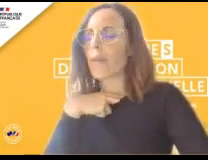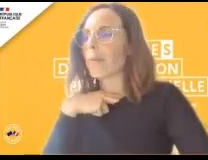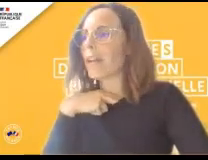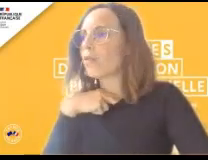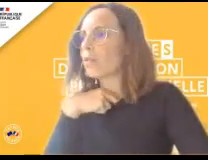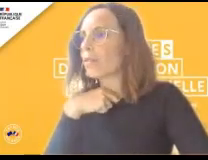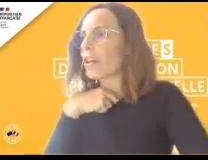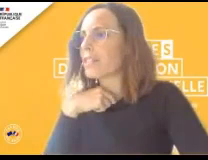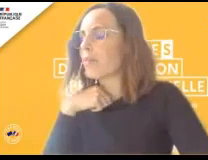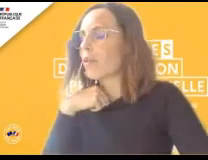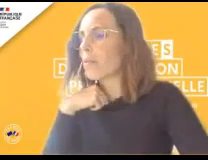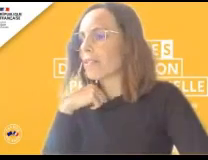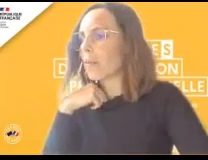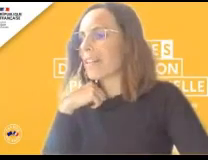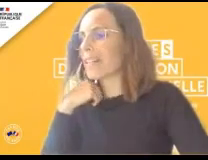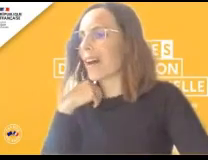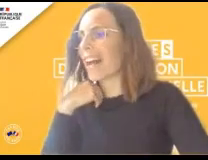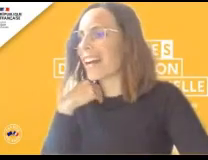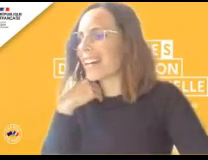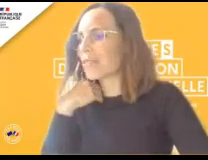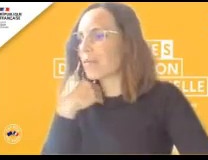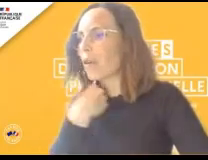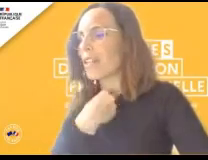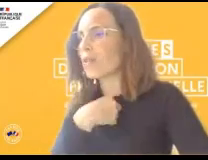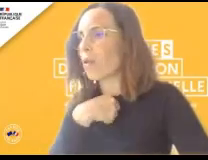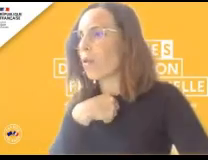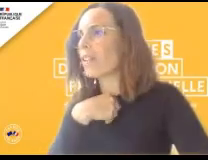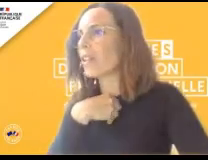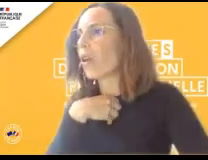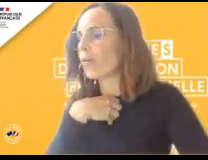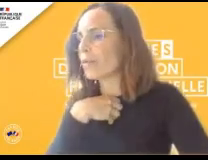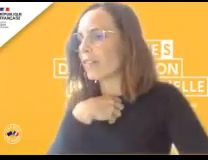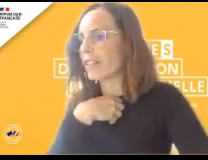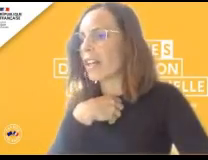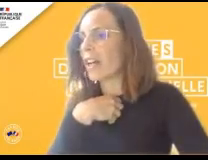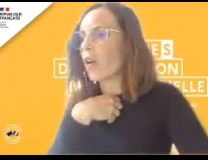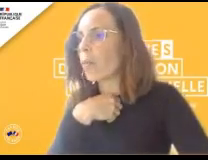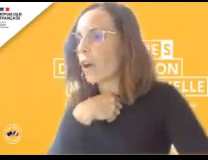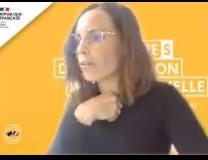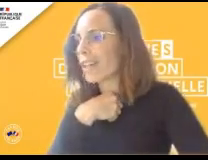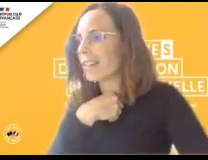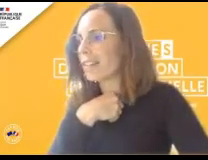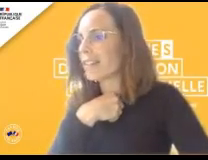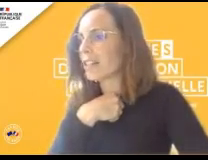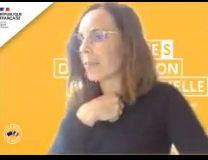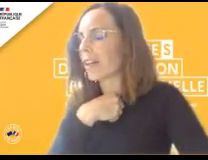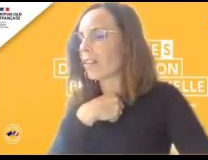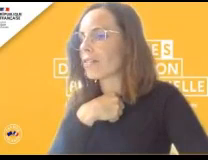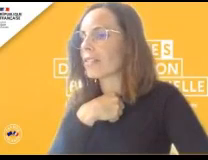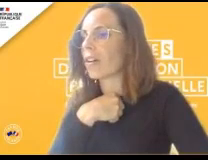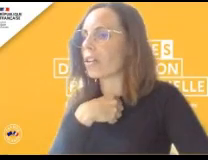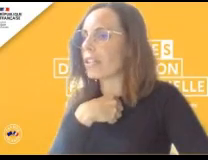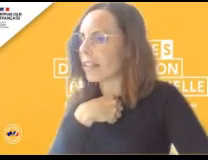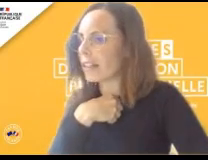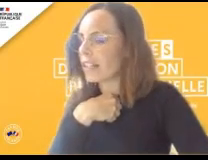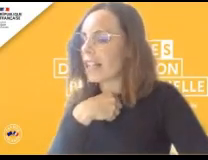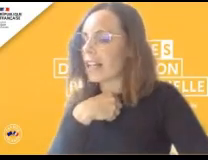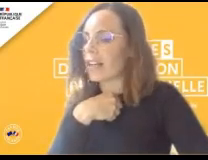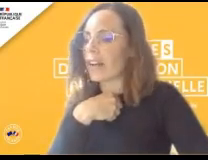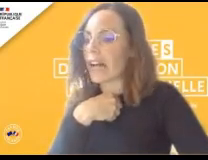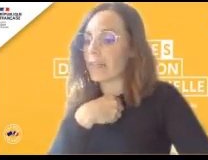peut vous permettre d'obtenir un diplôme sans passer par la case formation dès lors que vous avez au moins une année d'expérience en